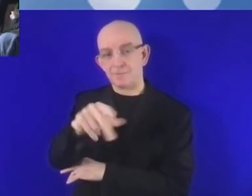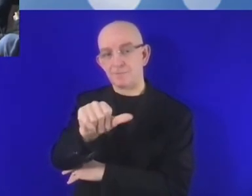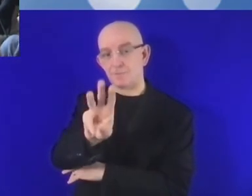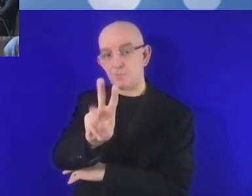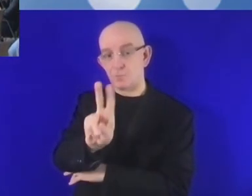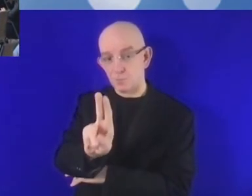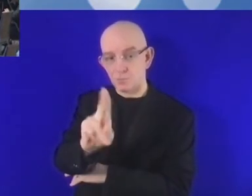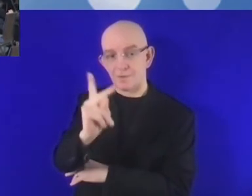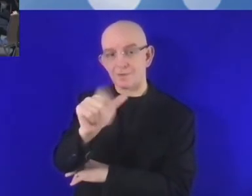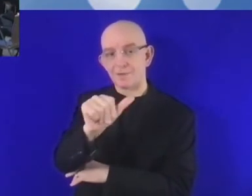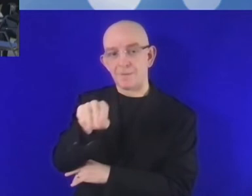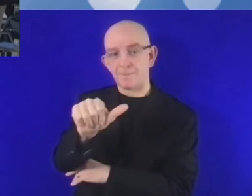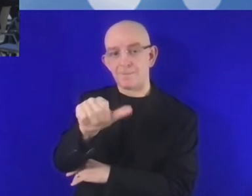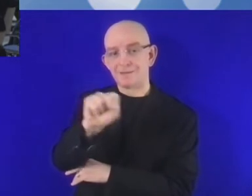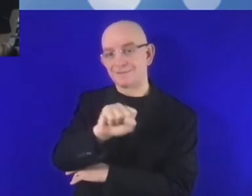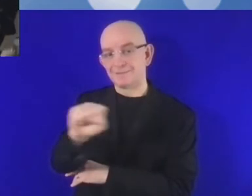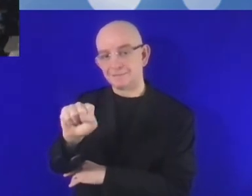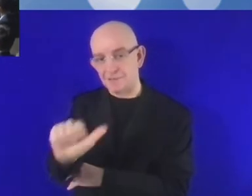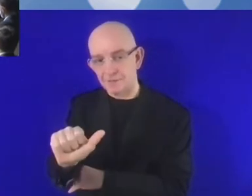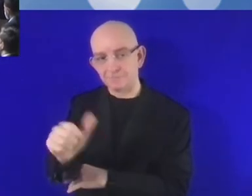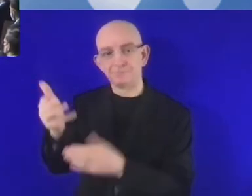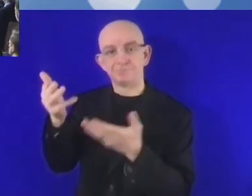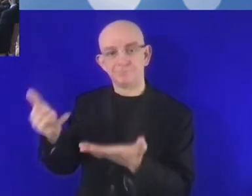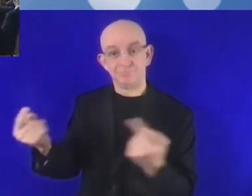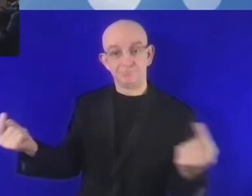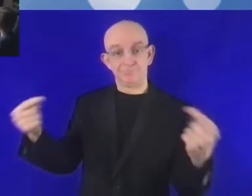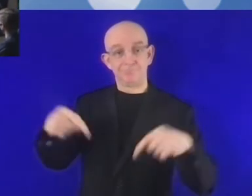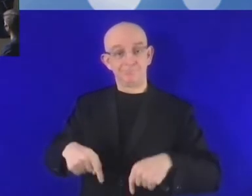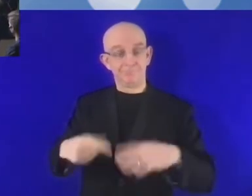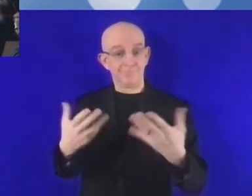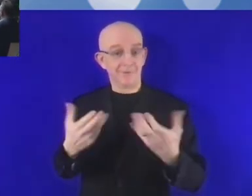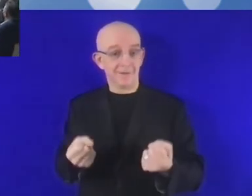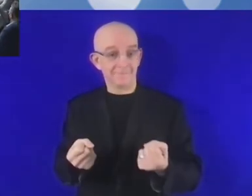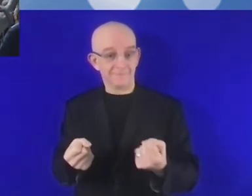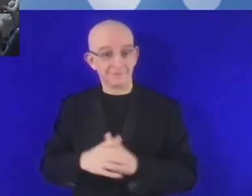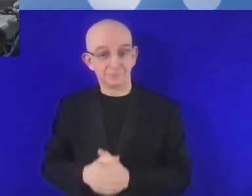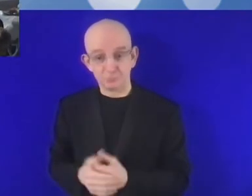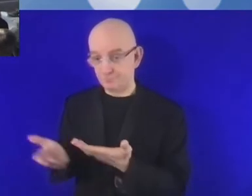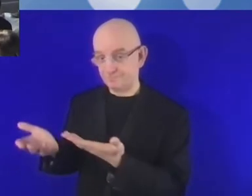كوسيوافي أنا أكباو كاماسا، وأرحب بك وأعطيك الصوت.